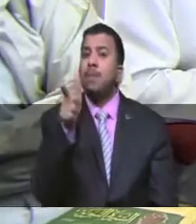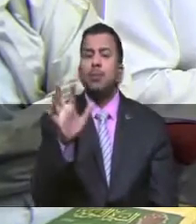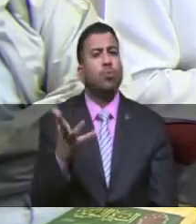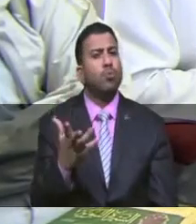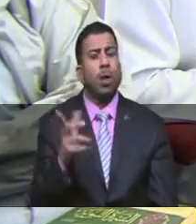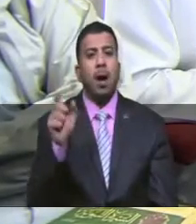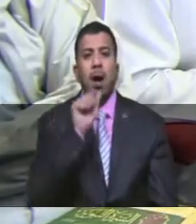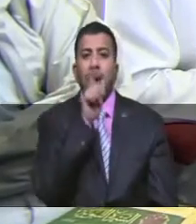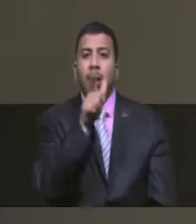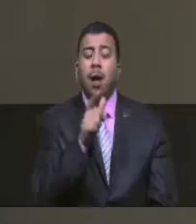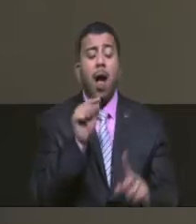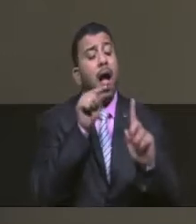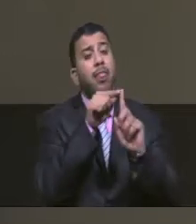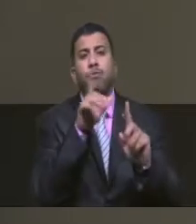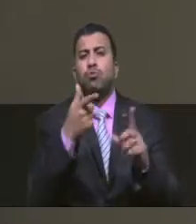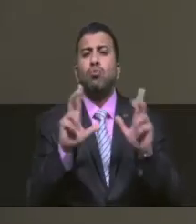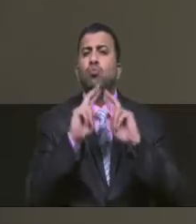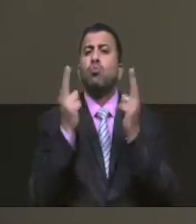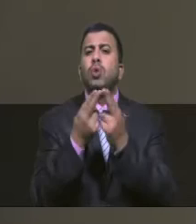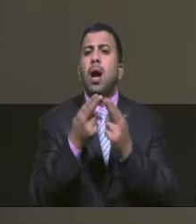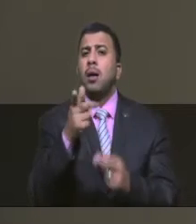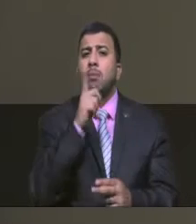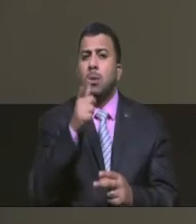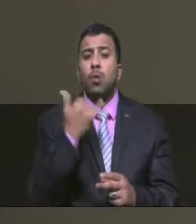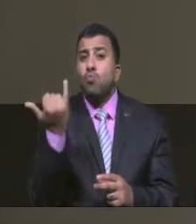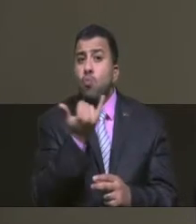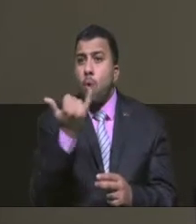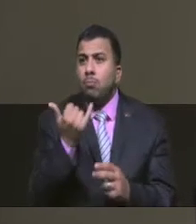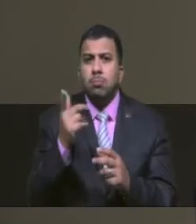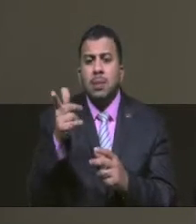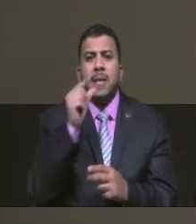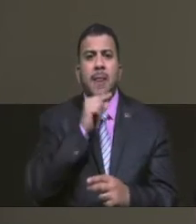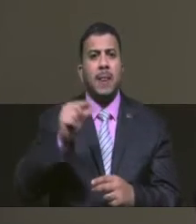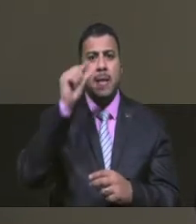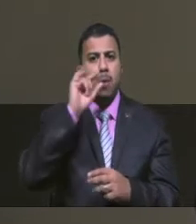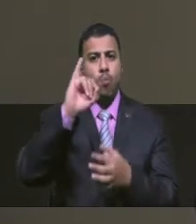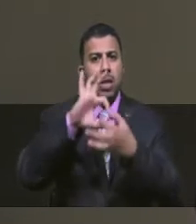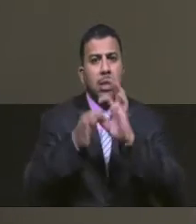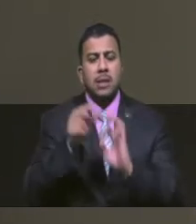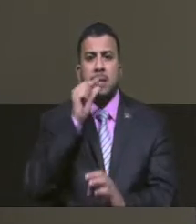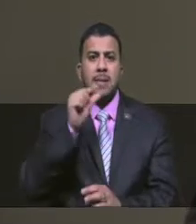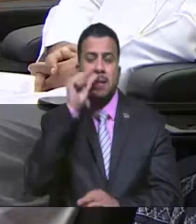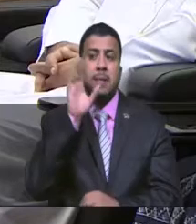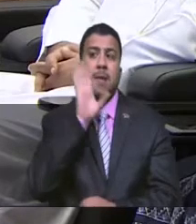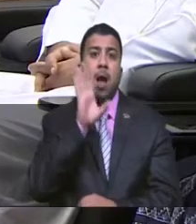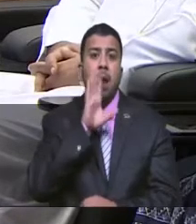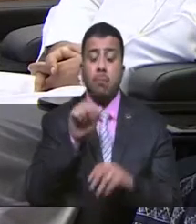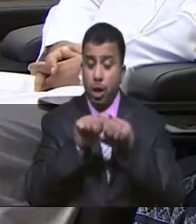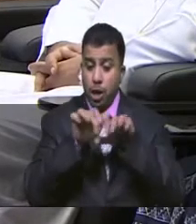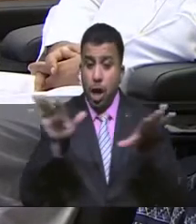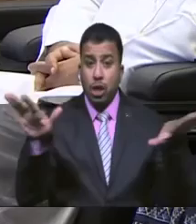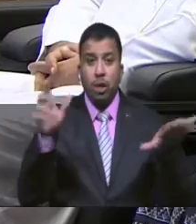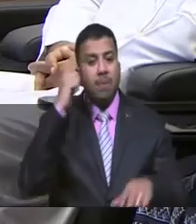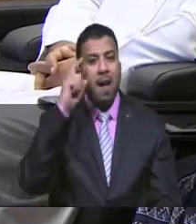إلى أن الهدف الأساسي للملتقى هو تسليط الضوء على المؤسسات الدينية والتعليمية ودورها في نشر